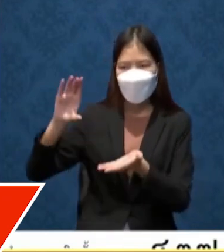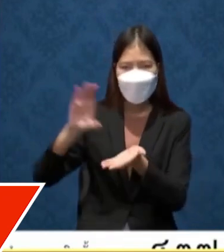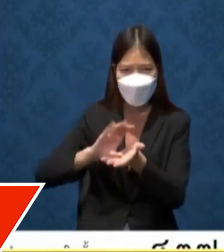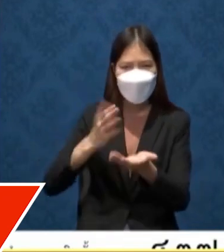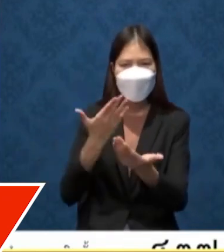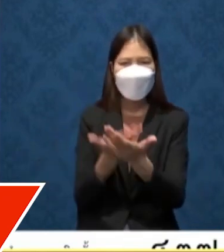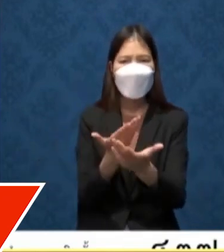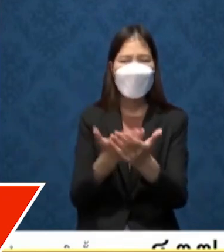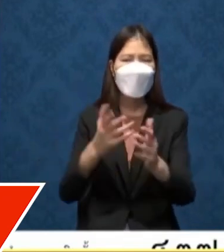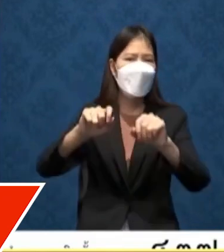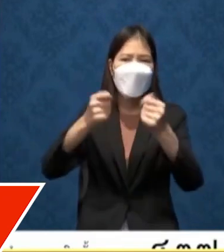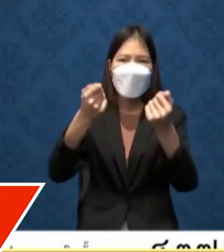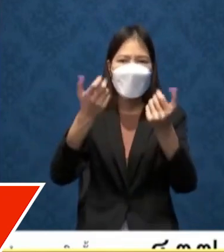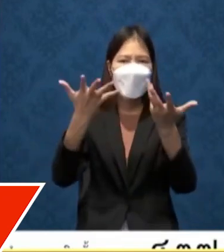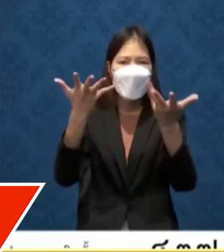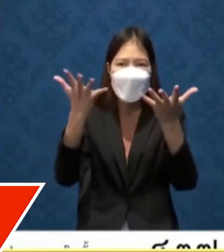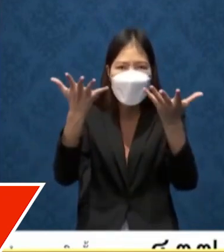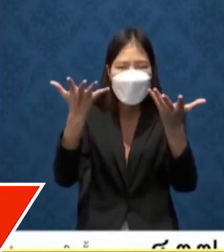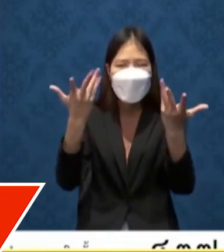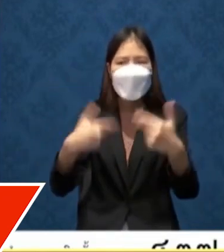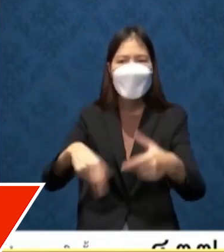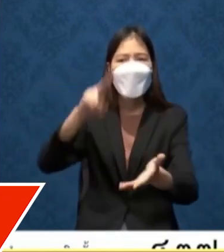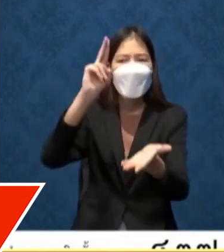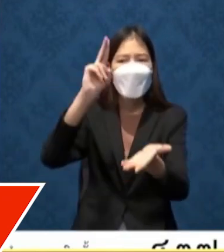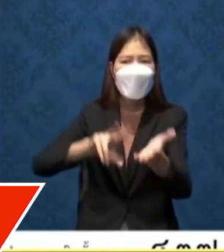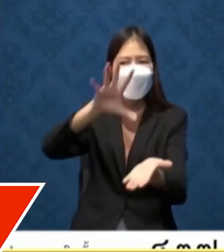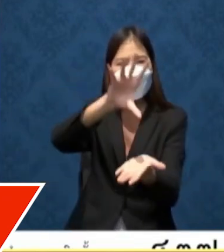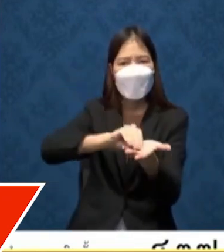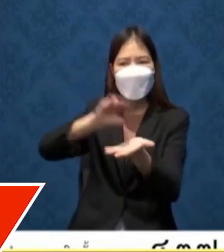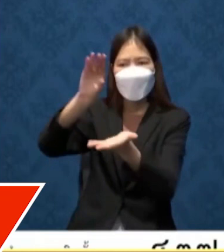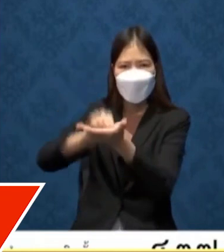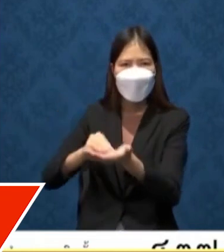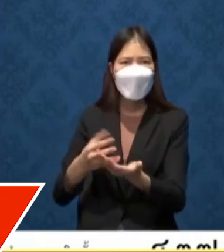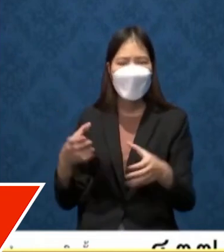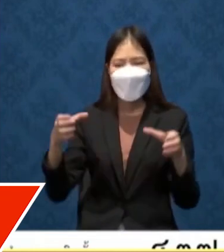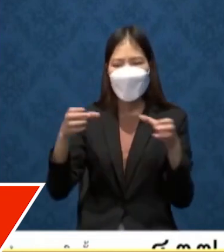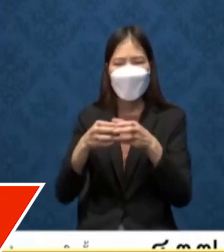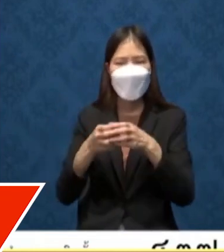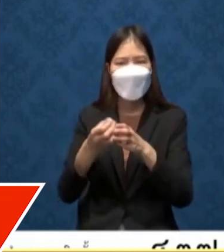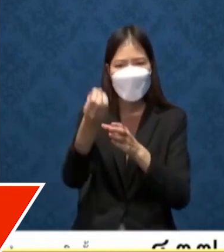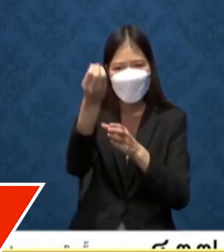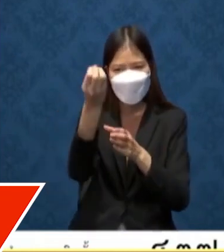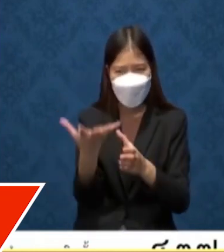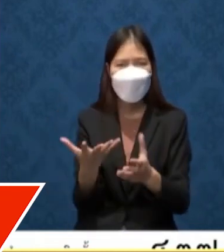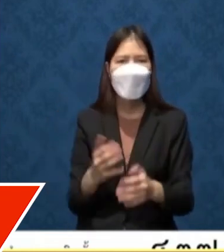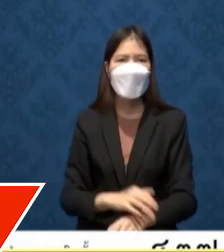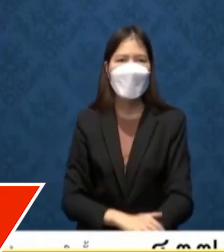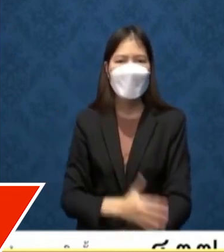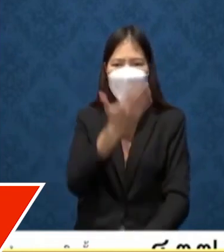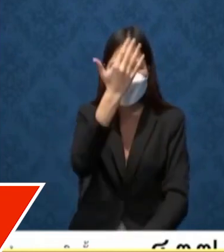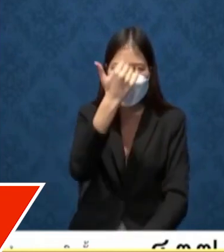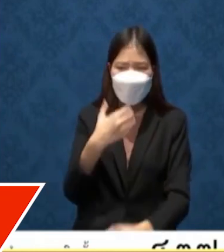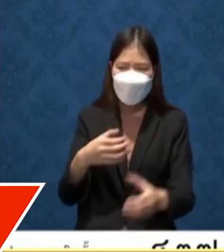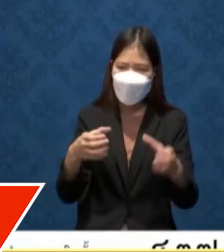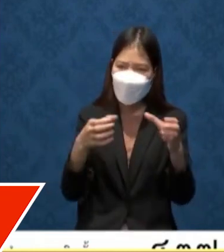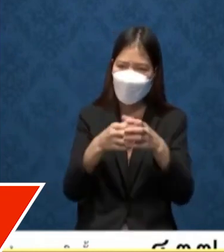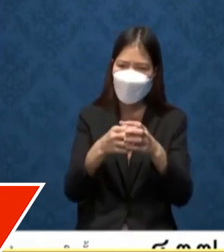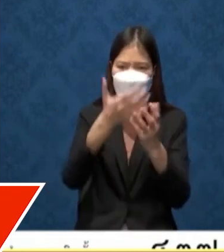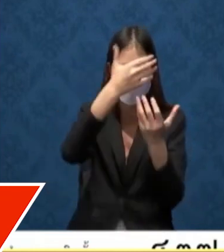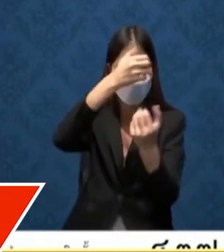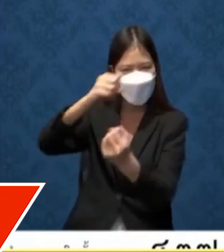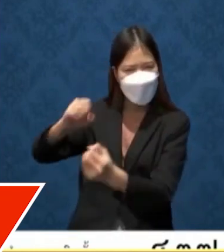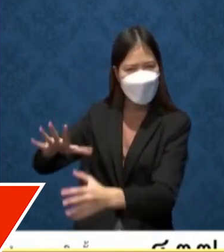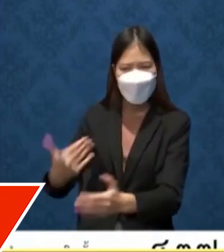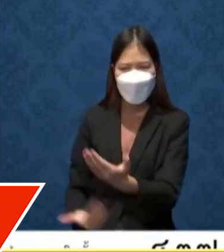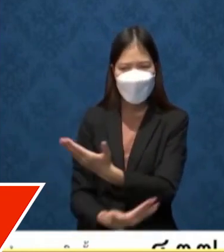ขาดแคลนทุนทรัพย์ซึ่งจัดว่าเป็นผู้กู้กลุ่มใหญ่ที่สุดของกยศ.แต่ทำไมกลับละเลยคนกลุ่มนี้ไม่ให้เข